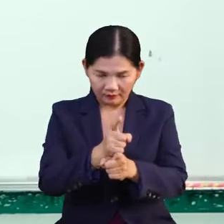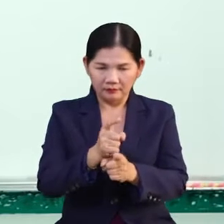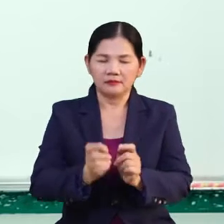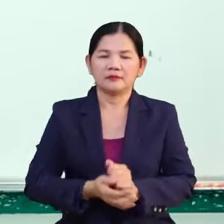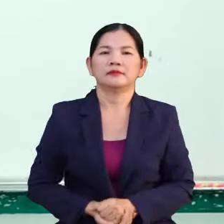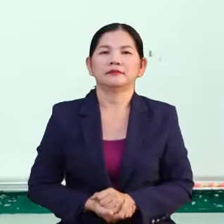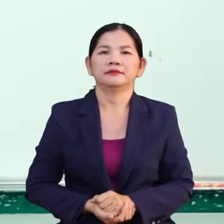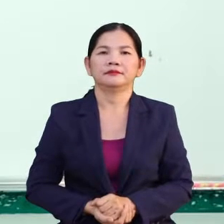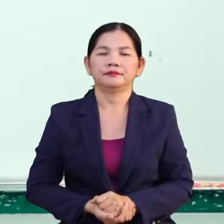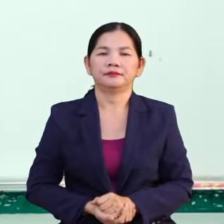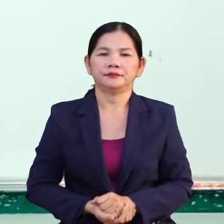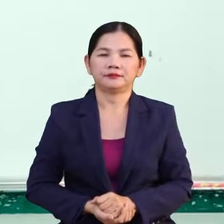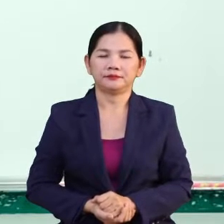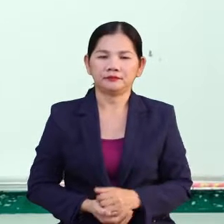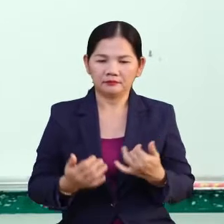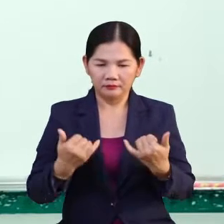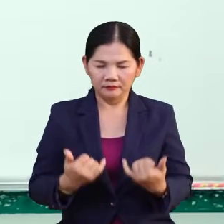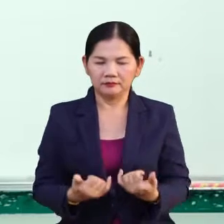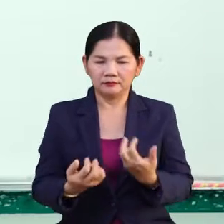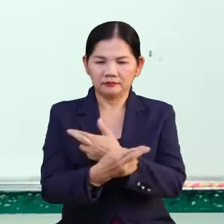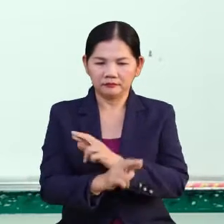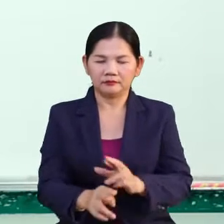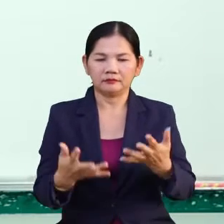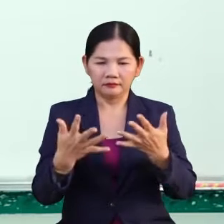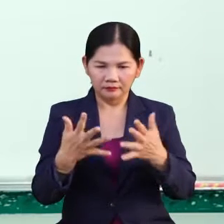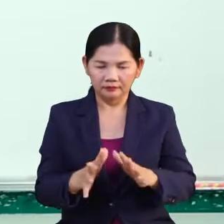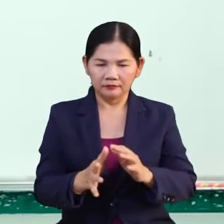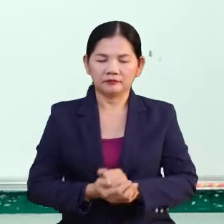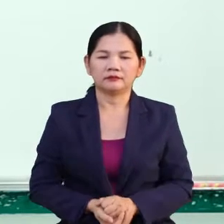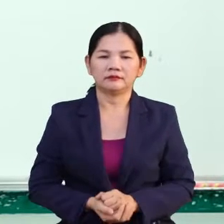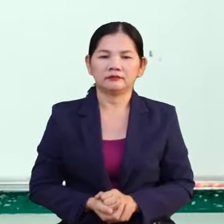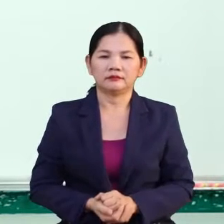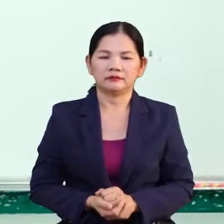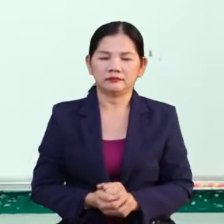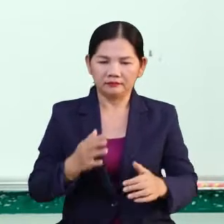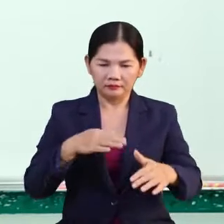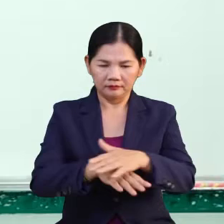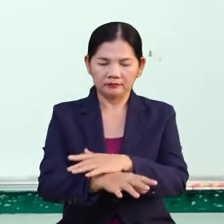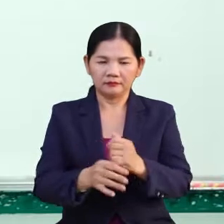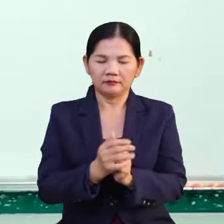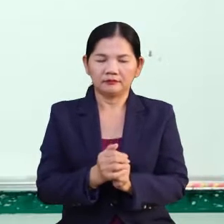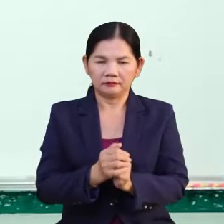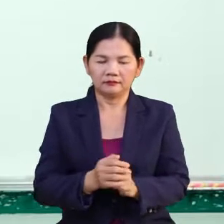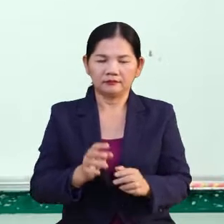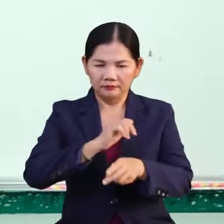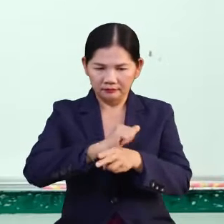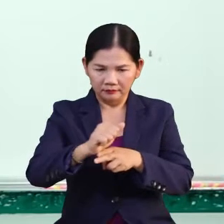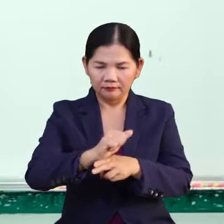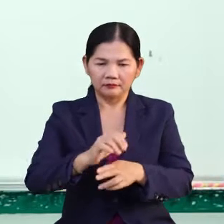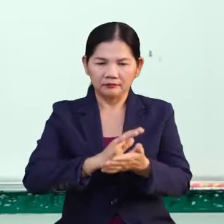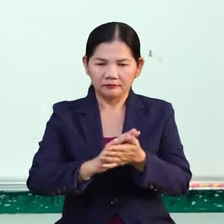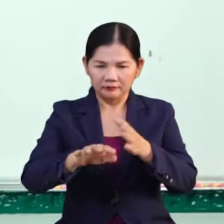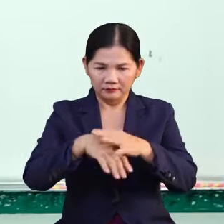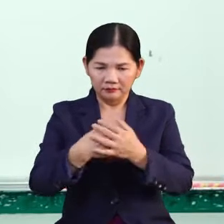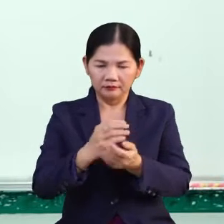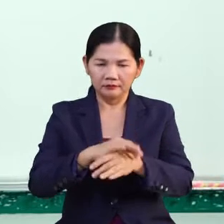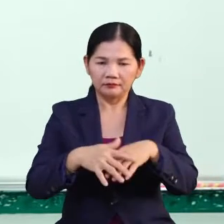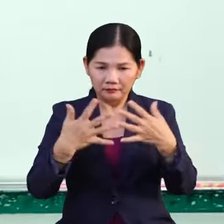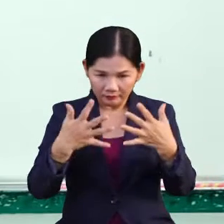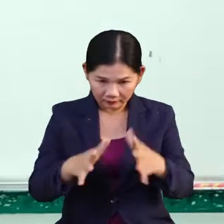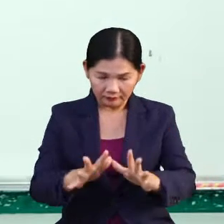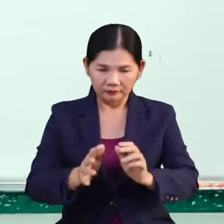ស់គ្នាចាឥឡូវកូនត្រៀមខ្លួនរួចរាល់ហើយមែនទេចាមុនចូលរៀនតើកូនបានធ្វើអនាម័យសម្អាតខ្លួនប្រាណរួចរាល់នៅ